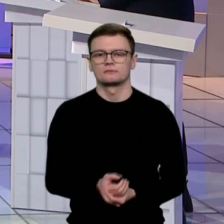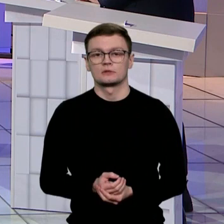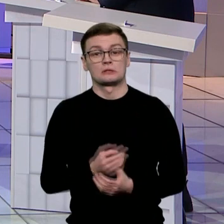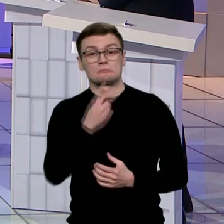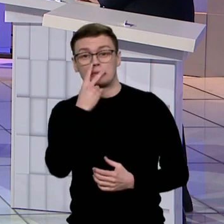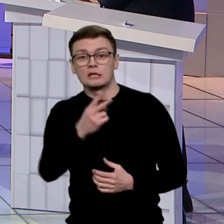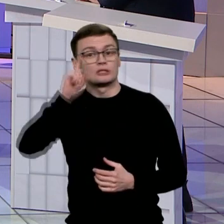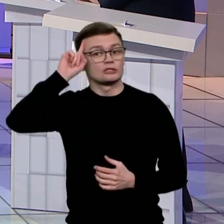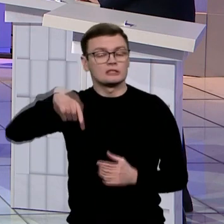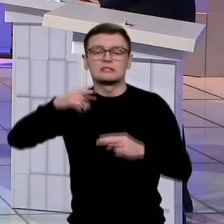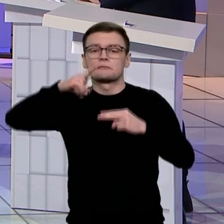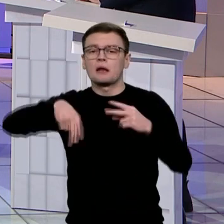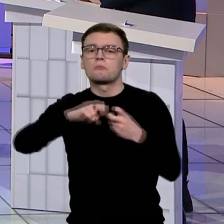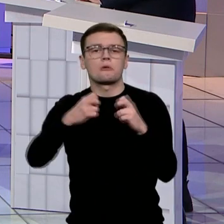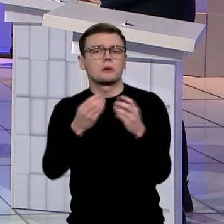būtų galima